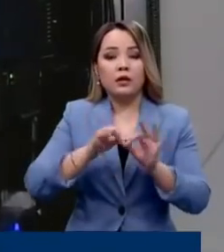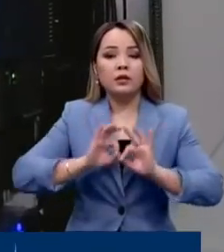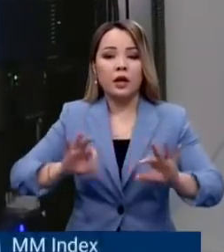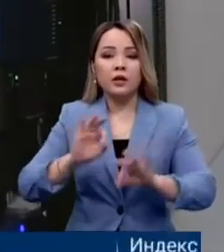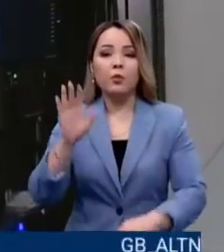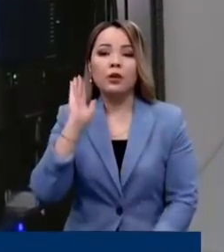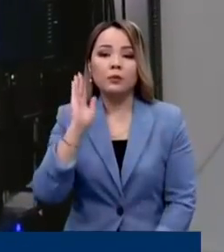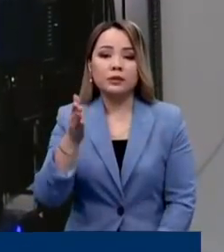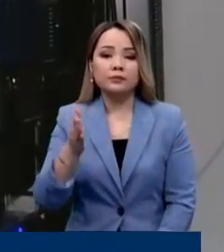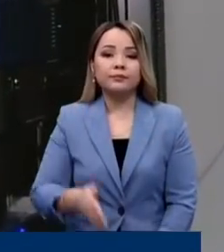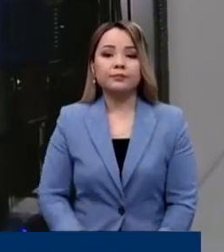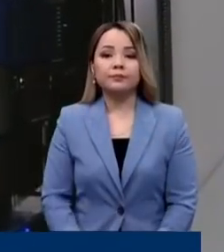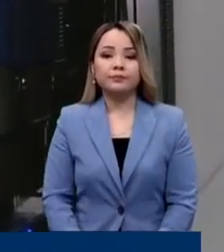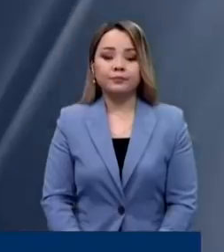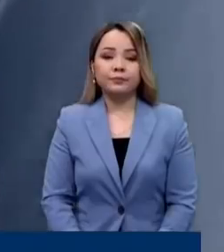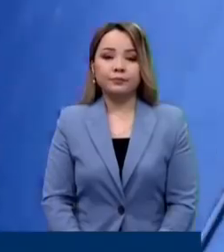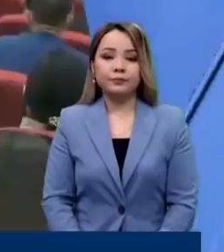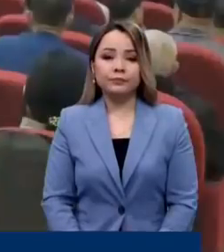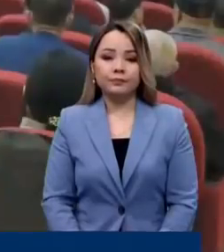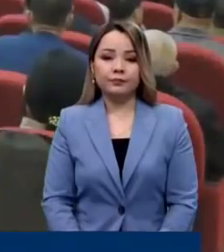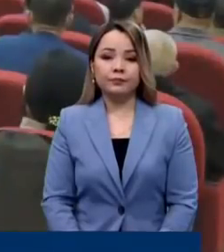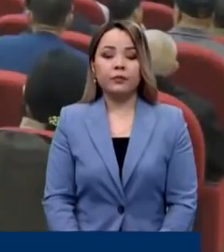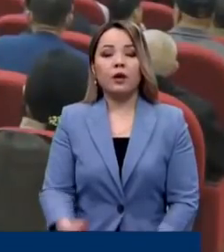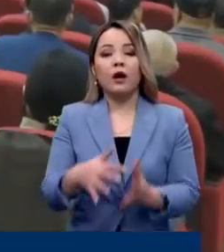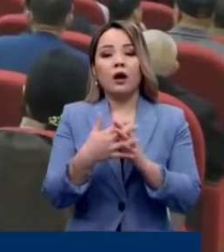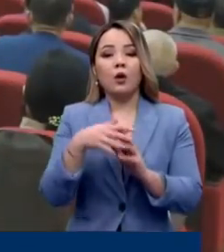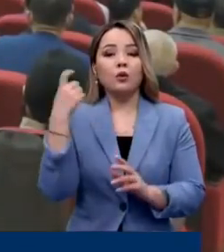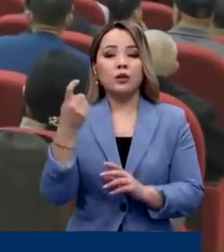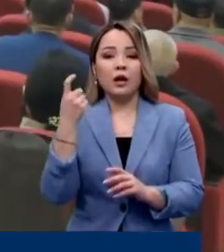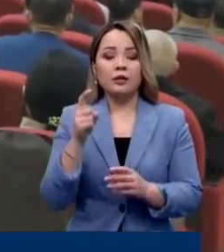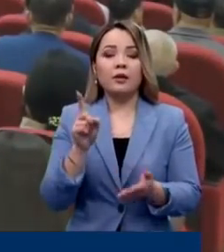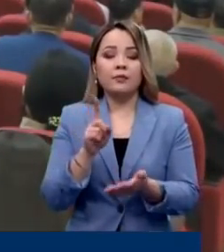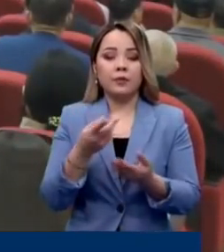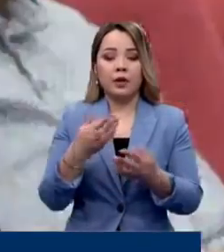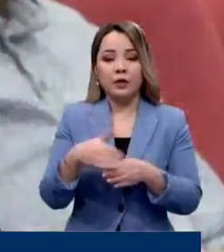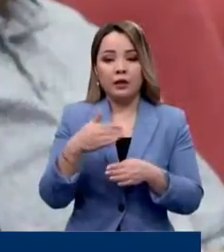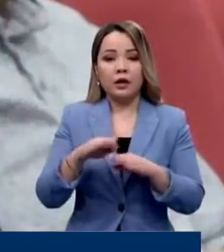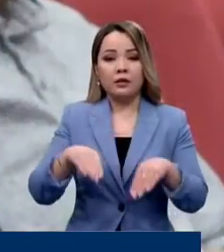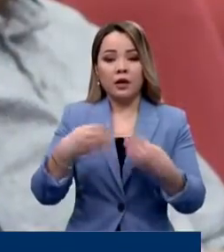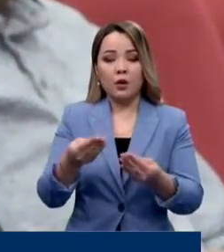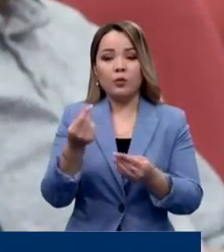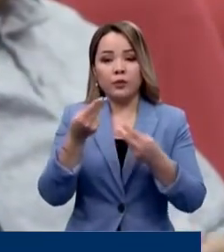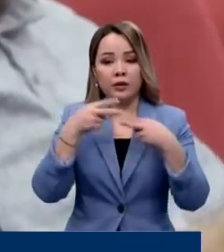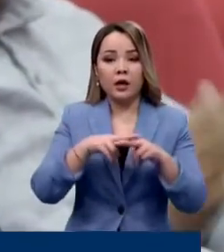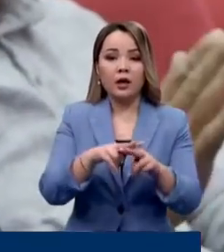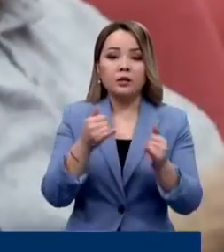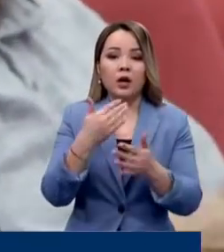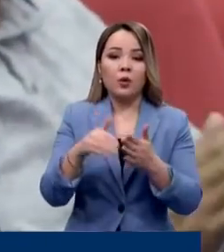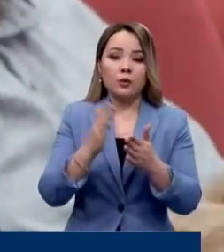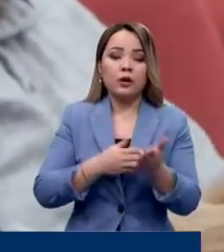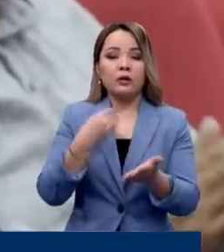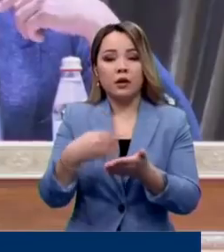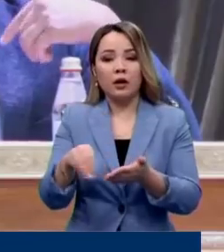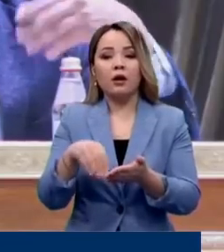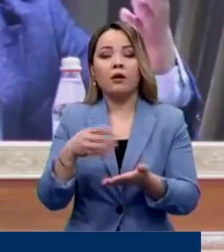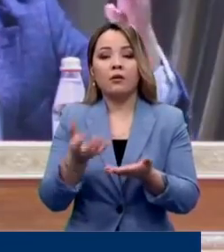Маржан Жұмабай анықтауға тырыстым. Ауыл шаруашылығын несиелендіру және субсидиялау, агротехникаға өтелді алым салығын